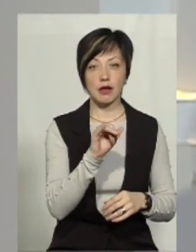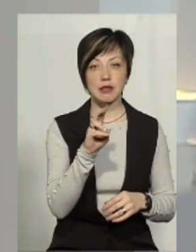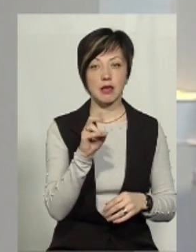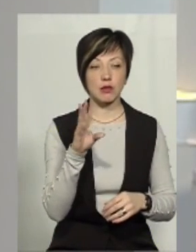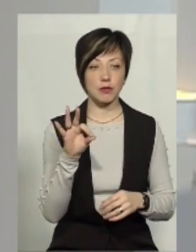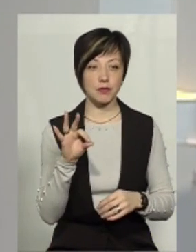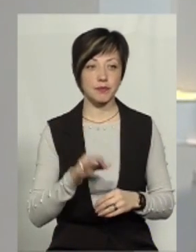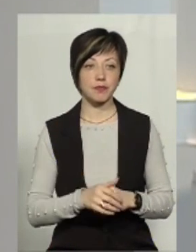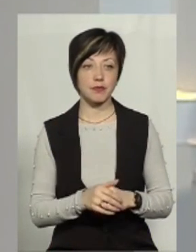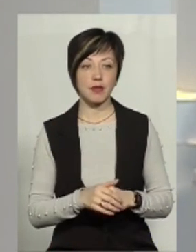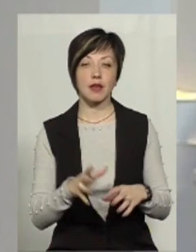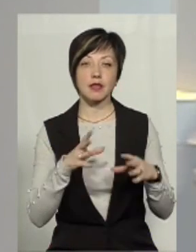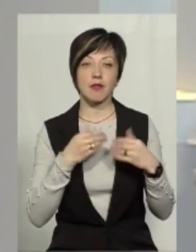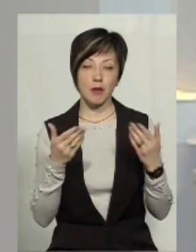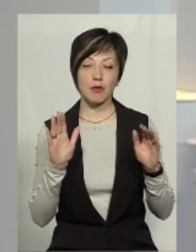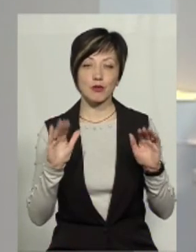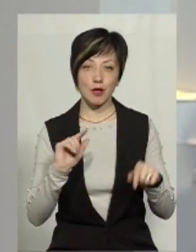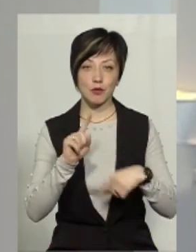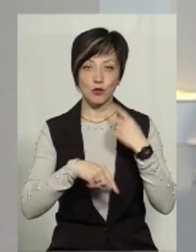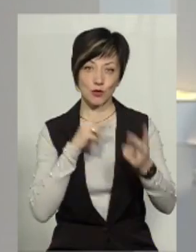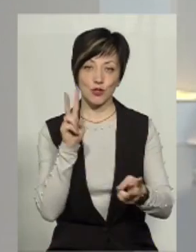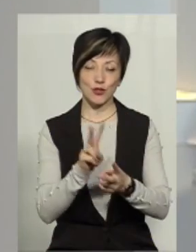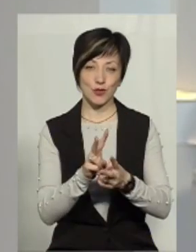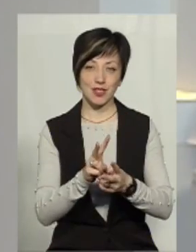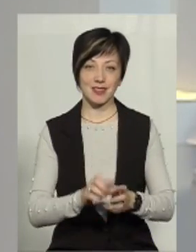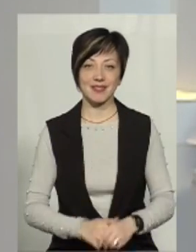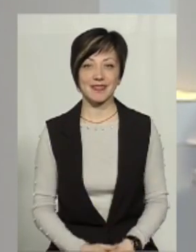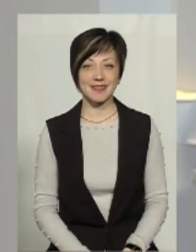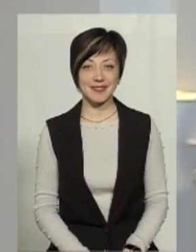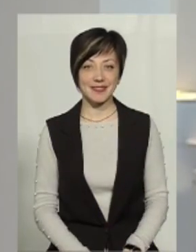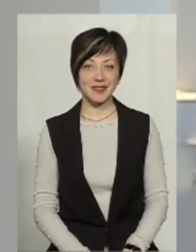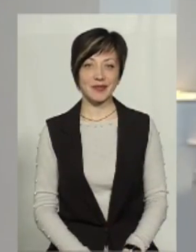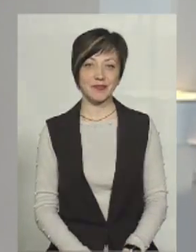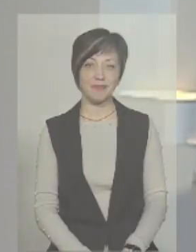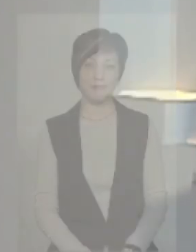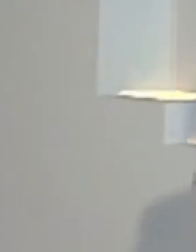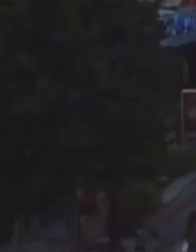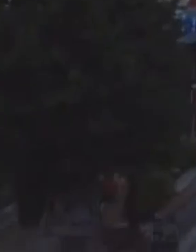Гриценка. З вами ми прощаємося. До побачення. На все добре.